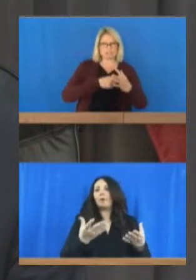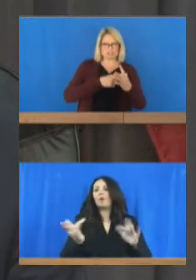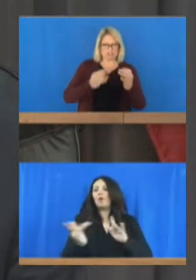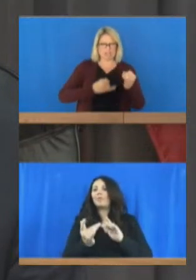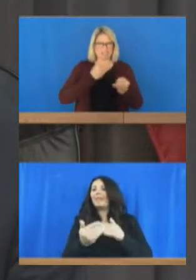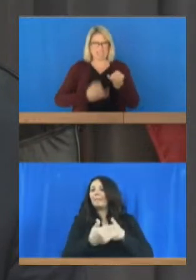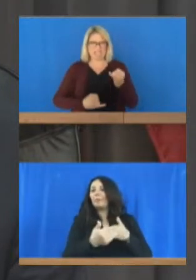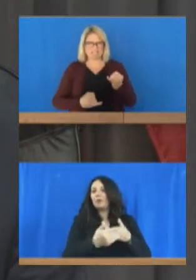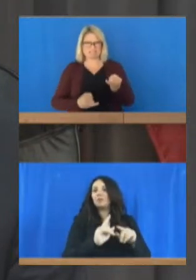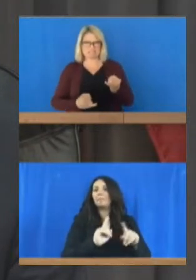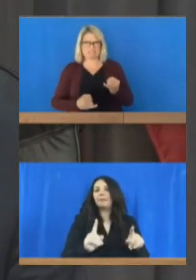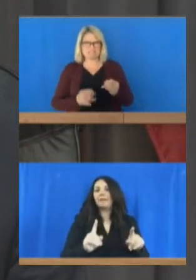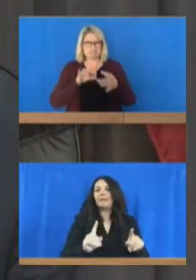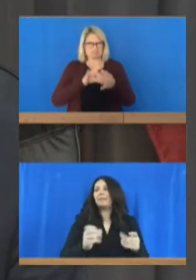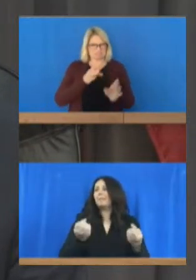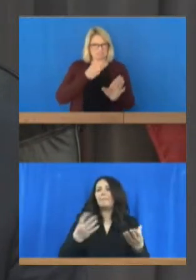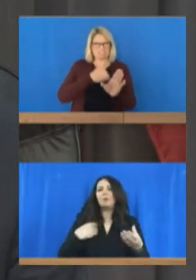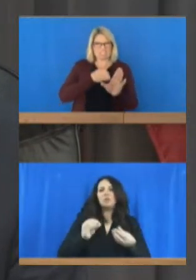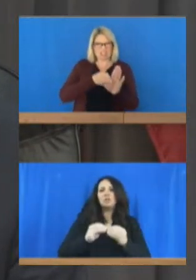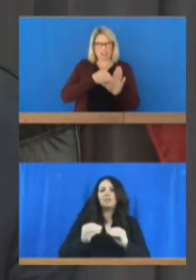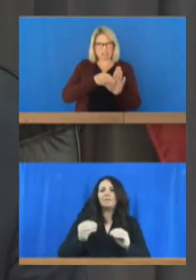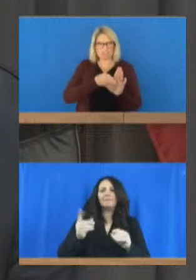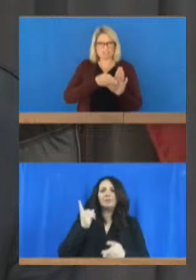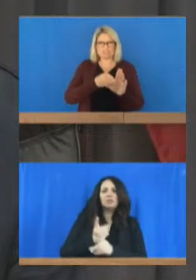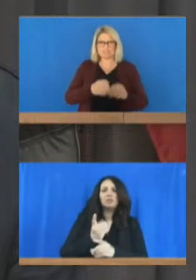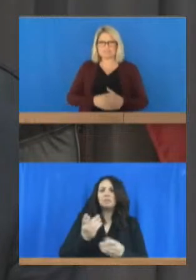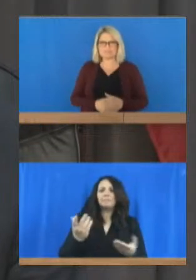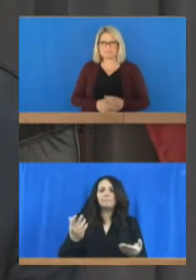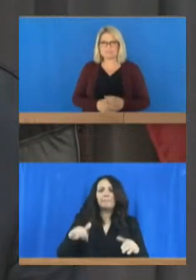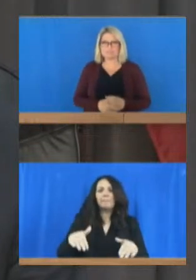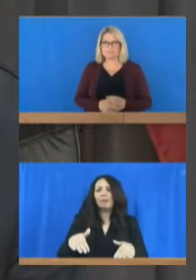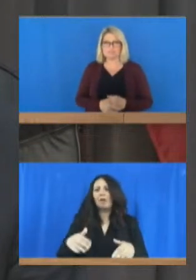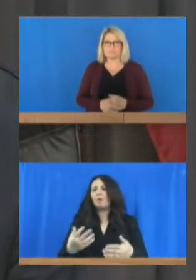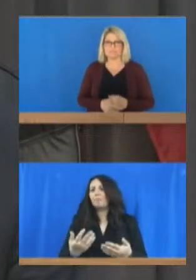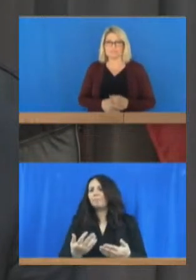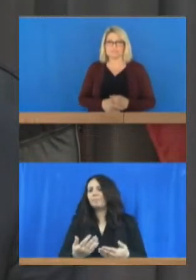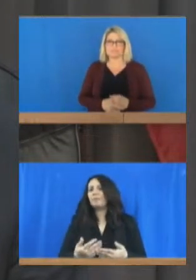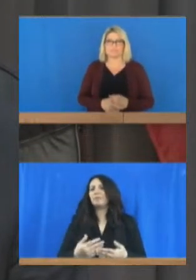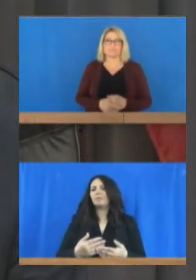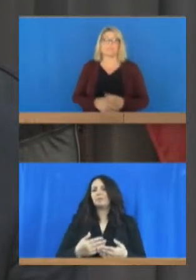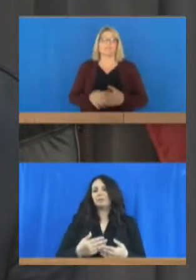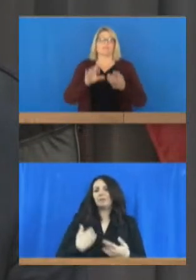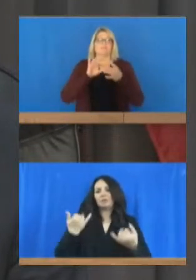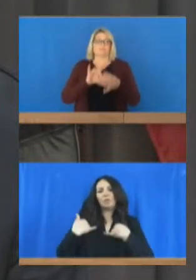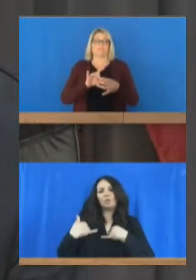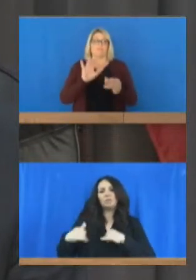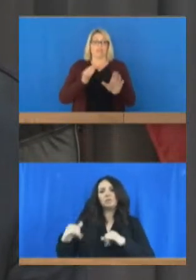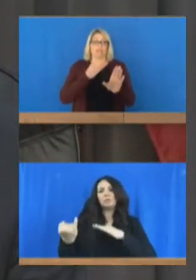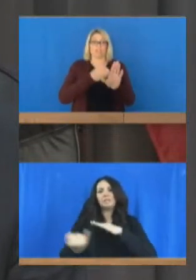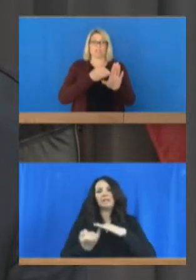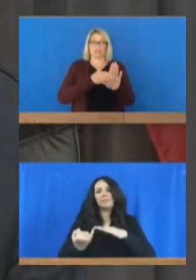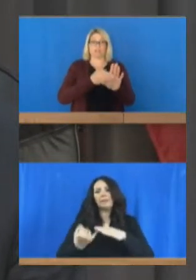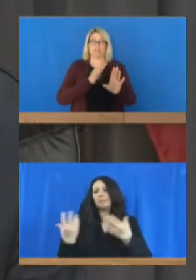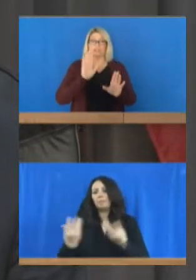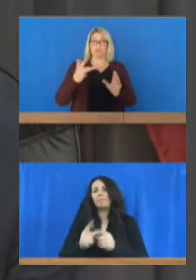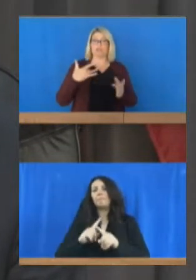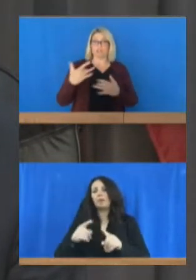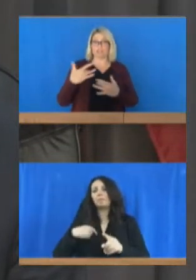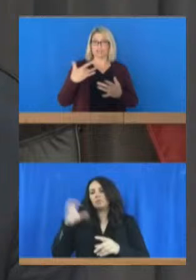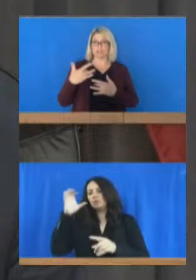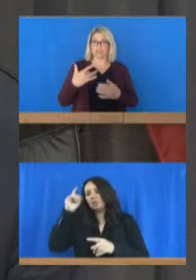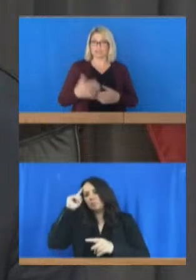ressources qui ont déjà une maîtrise. On va leur donner 1000 heures de formation additionnelle pour assurer qu'on peut